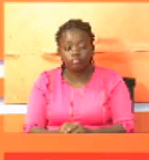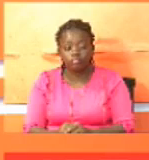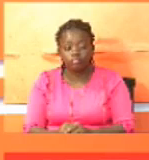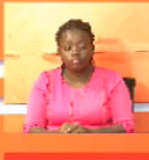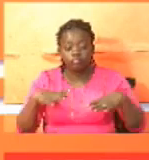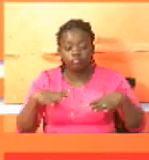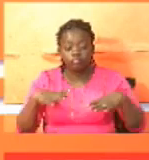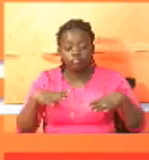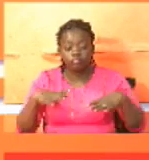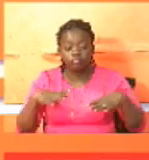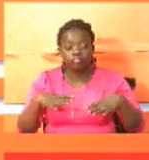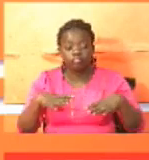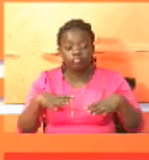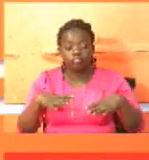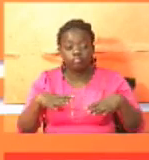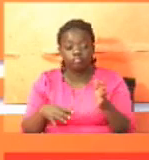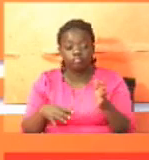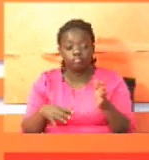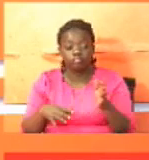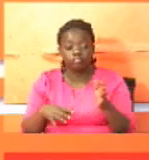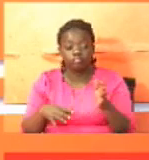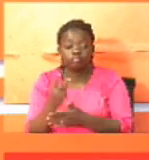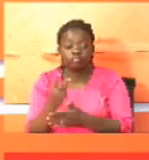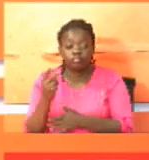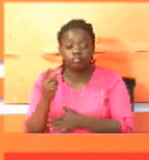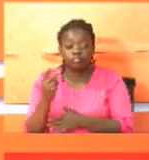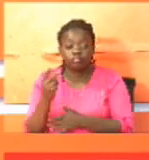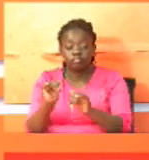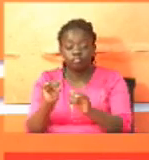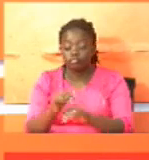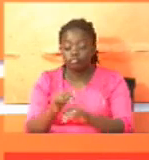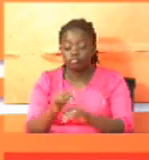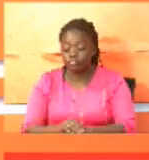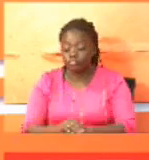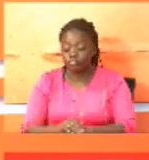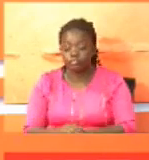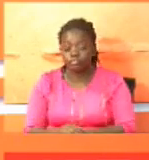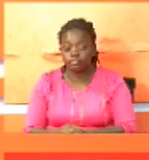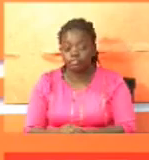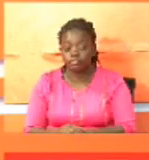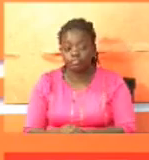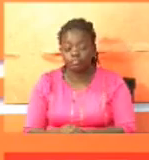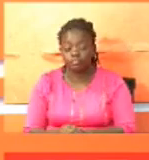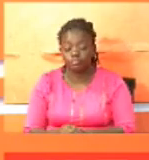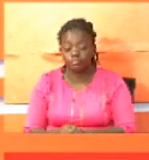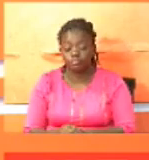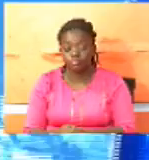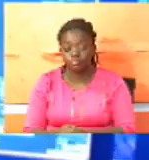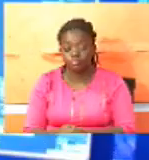Katumulemu katono nnyo tukomawo n'ekitundu kyaffe ekyokubiri ekyagataliiko mutuntu tovaawo.